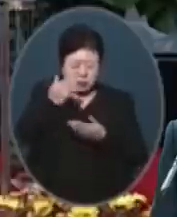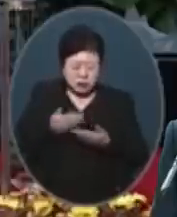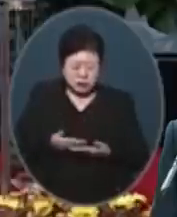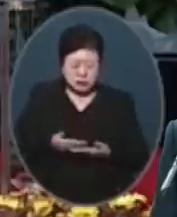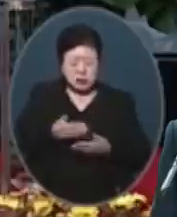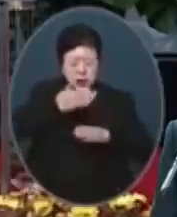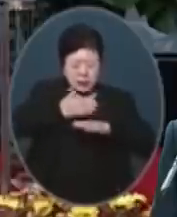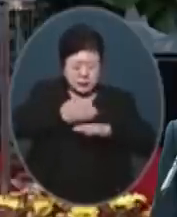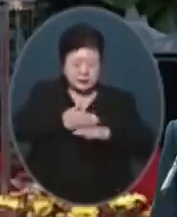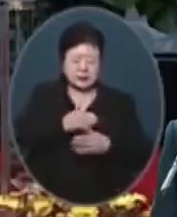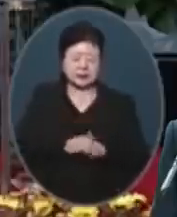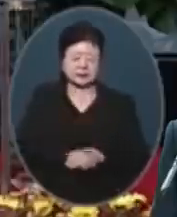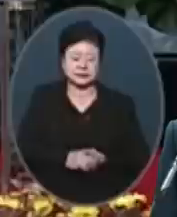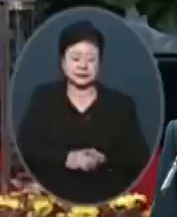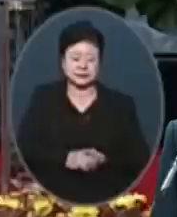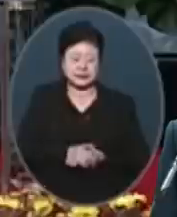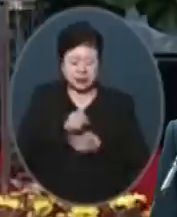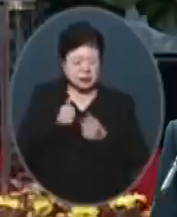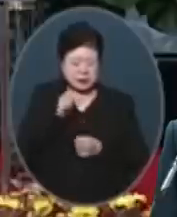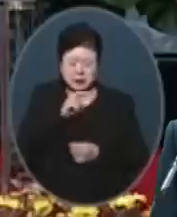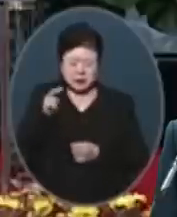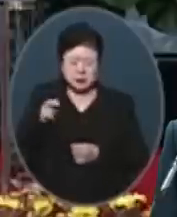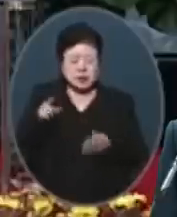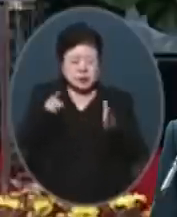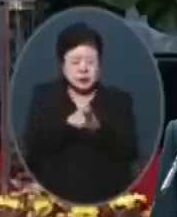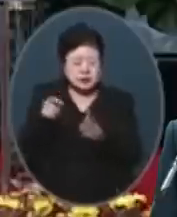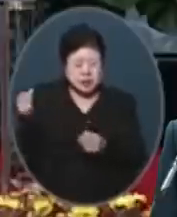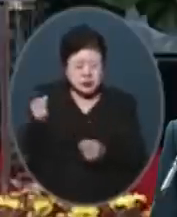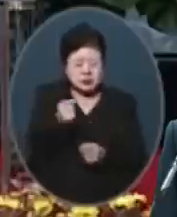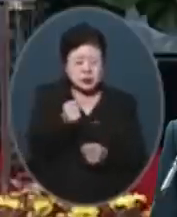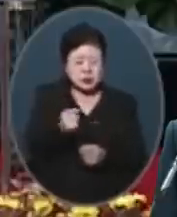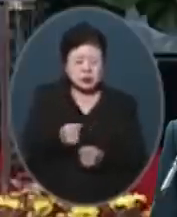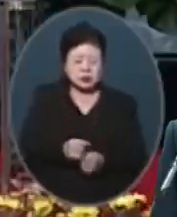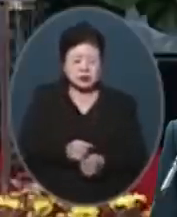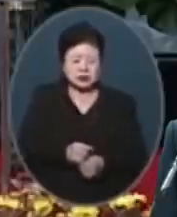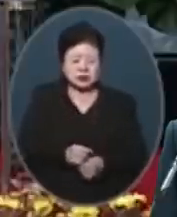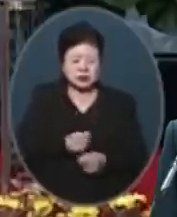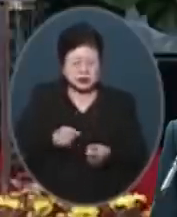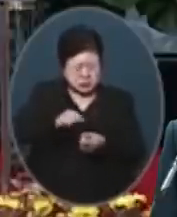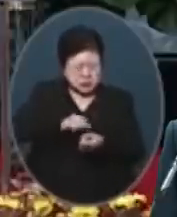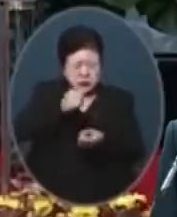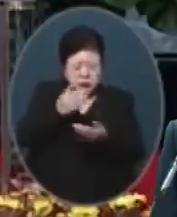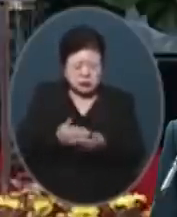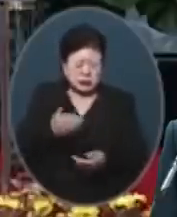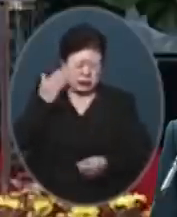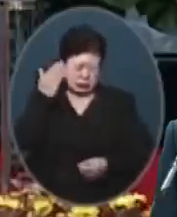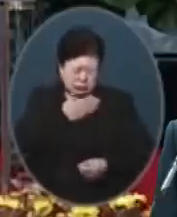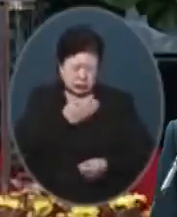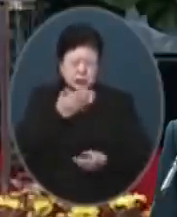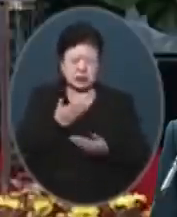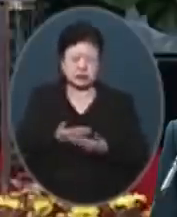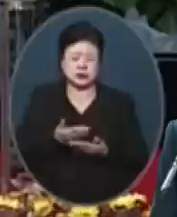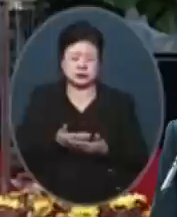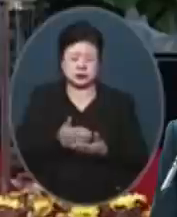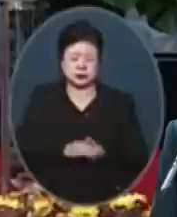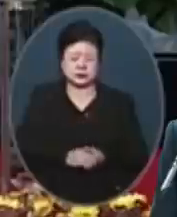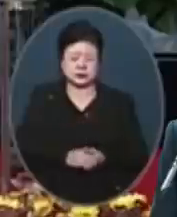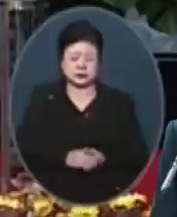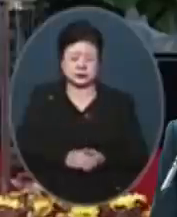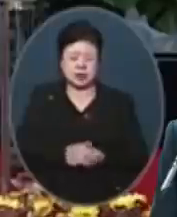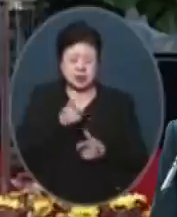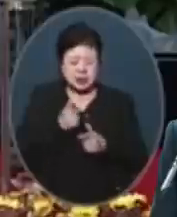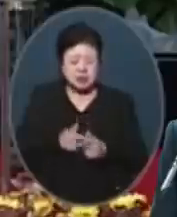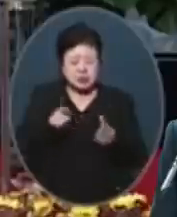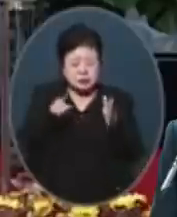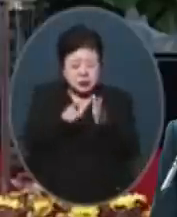것을 감사합니다. 아버지 하나님, 그 믿음으로 우리를 더 씻어주시고 더 깨끗하게 하시옵소서.